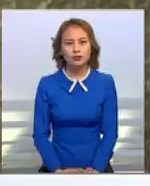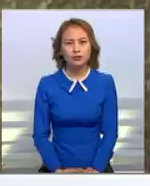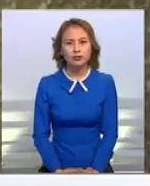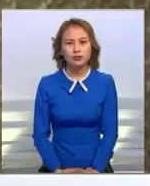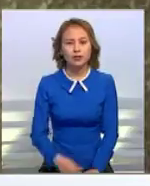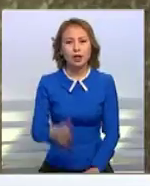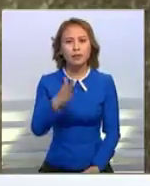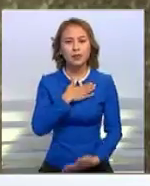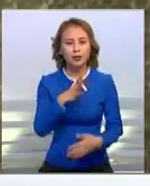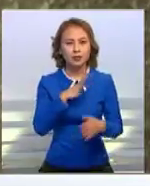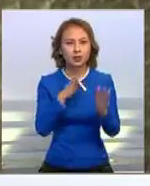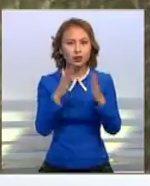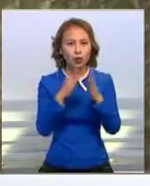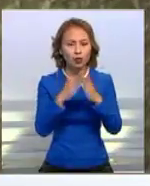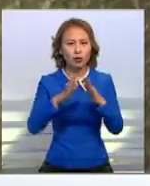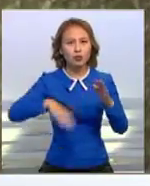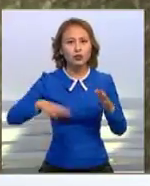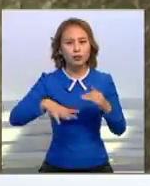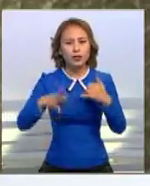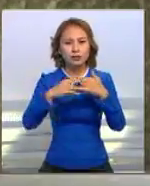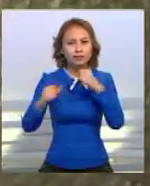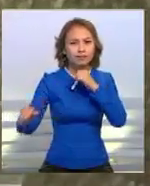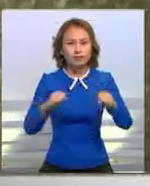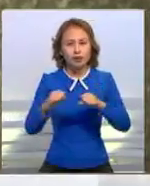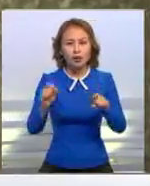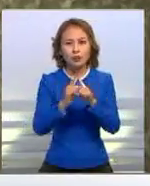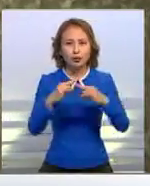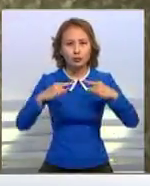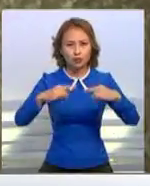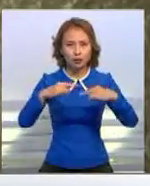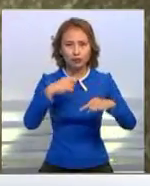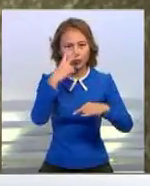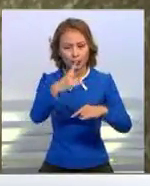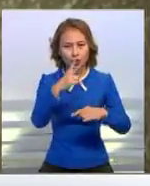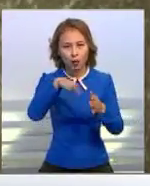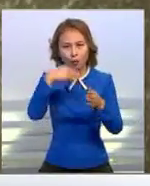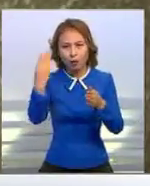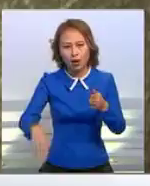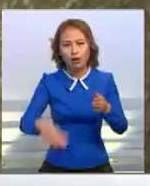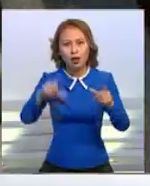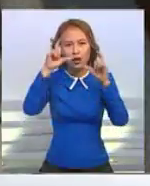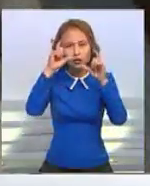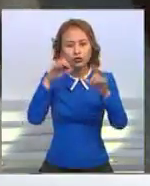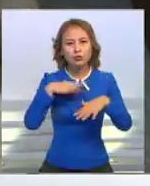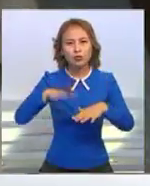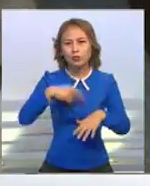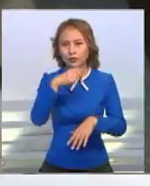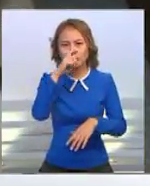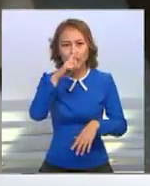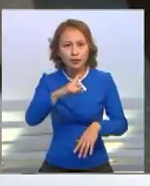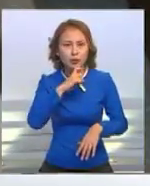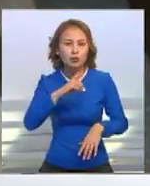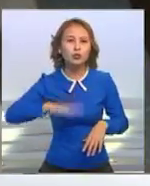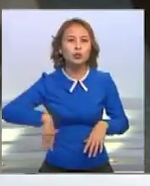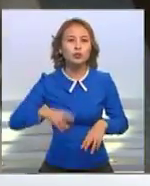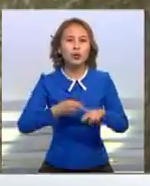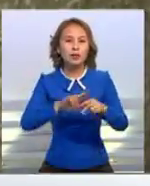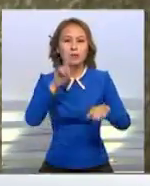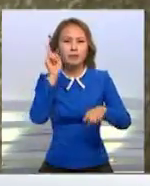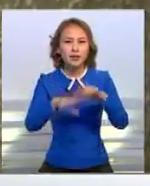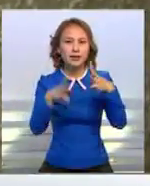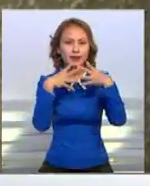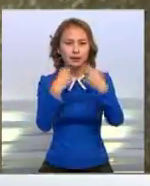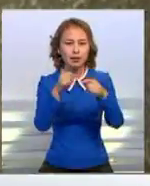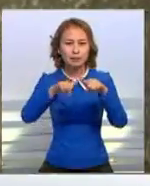Мен үйде болған едім, бір кезде жердің дірілінен үстел үстіндегі көзілдіргім жерге құлап түсті. Не болған түсінбей қалдым. Содан дереу жан